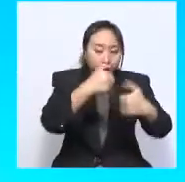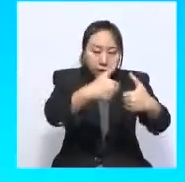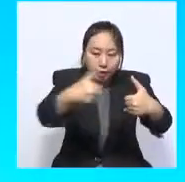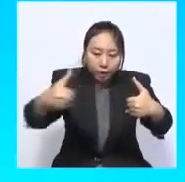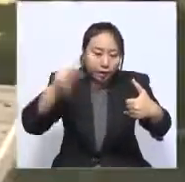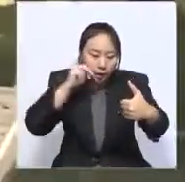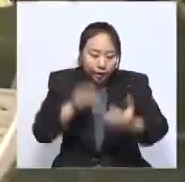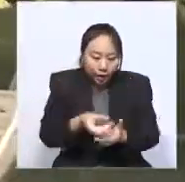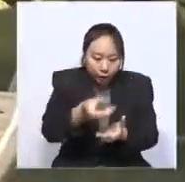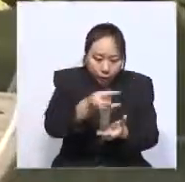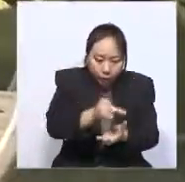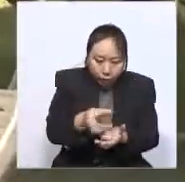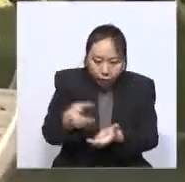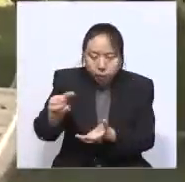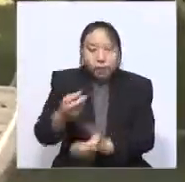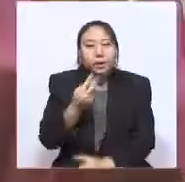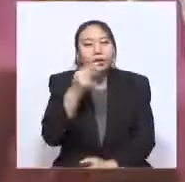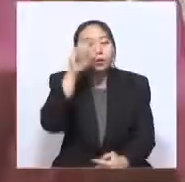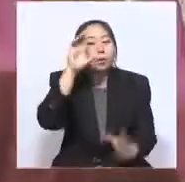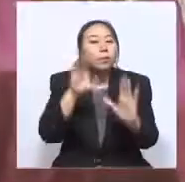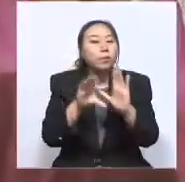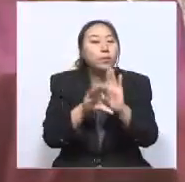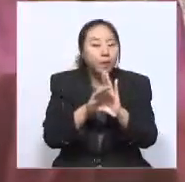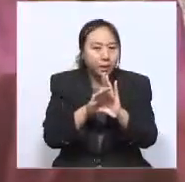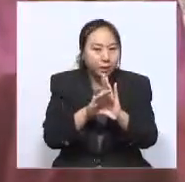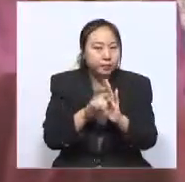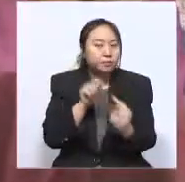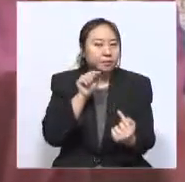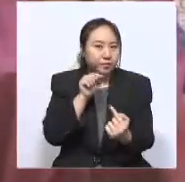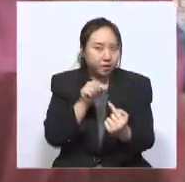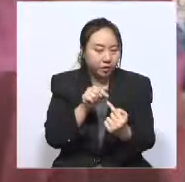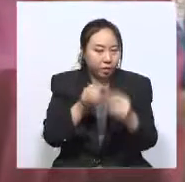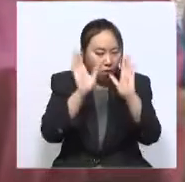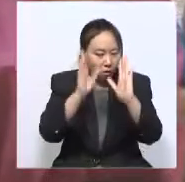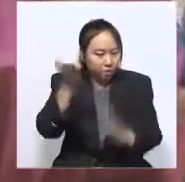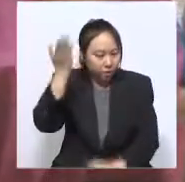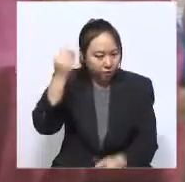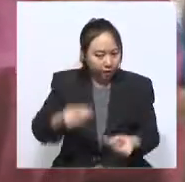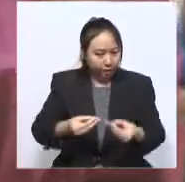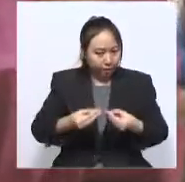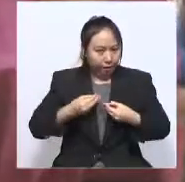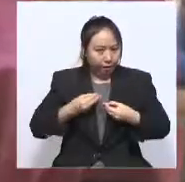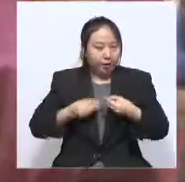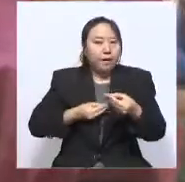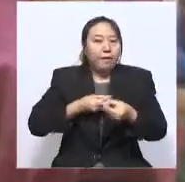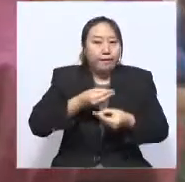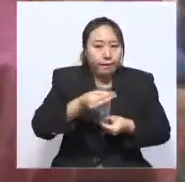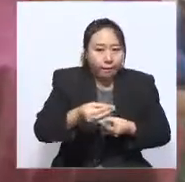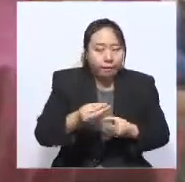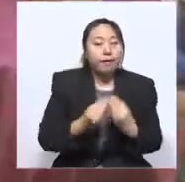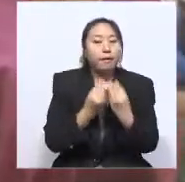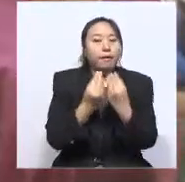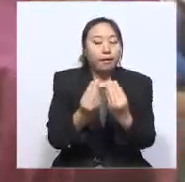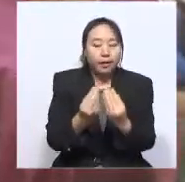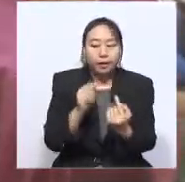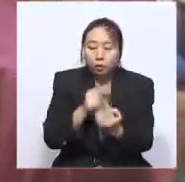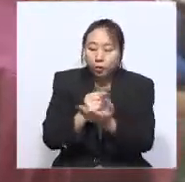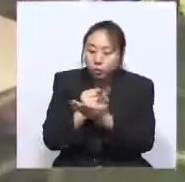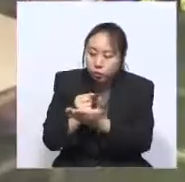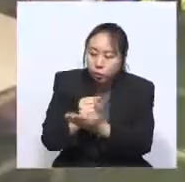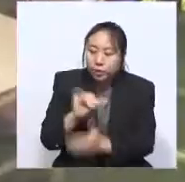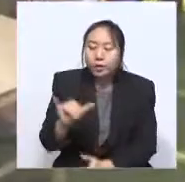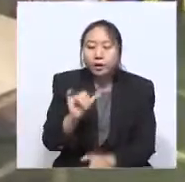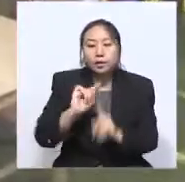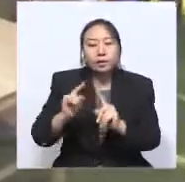ว่าเป็นภาพของการแสดงความกตัญญูต่อผู้ที่มีพระคุณเอื้ออาทรต่อญาติมิตรหรือว่าจะทำความสะอาดบ้